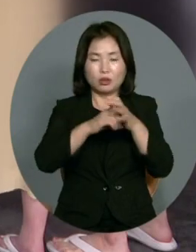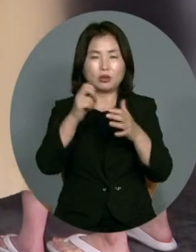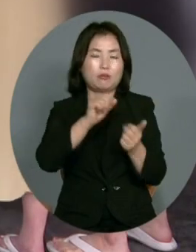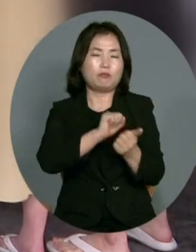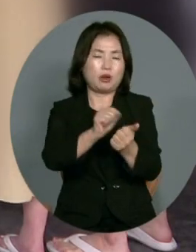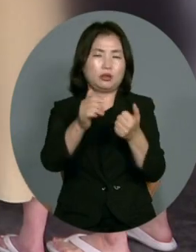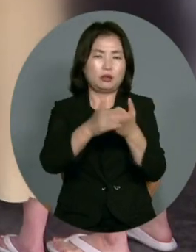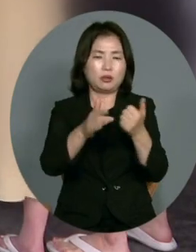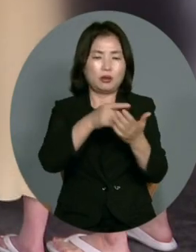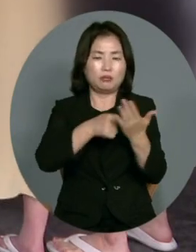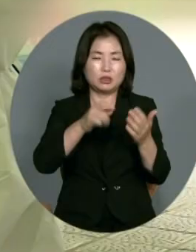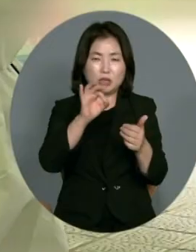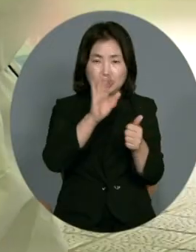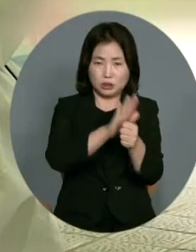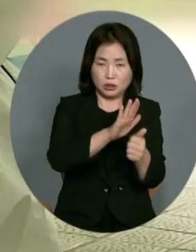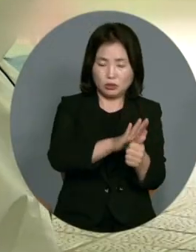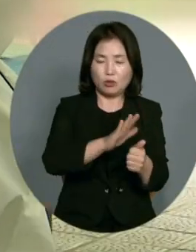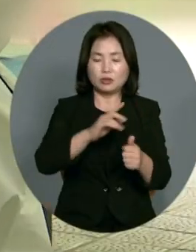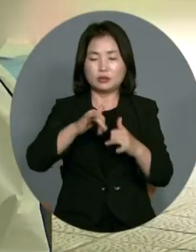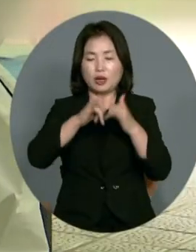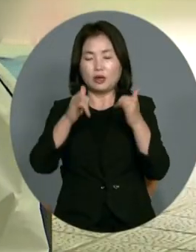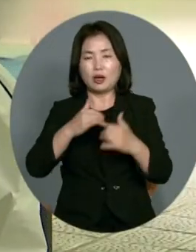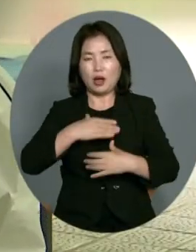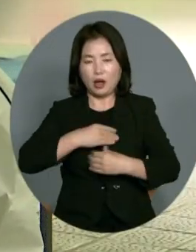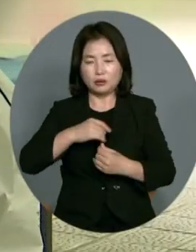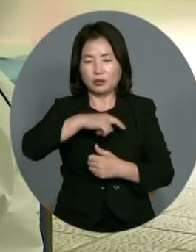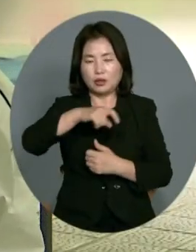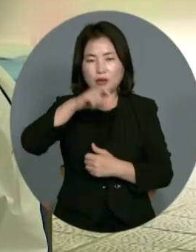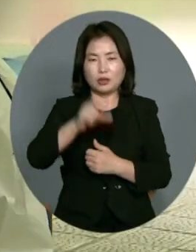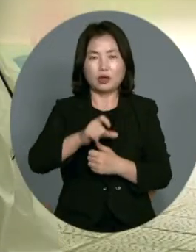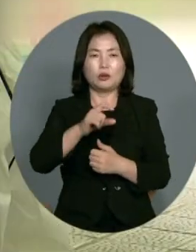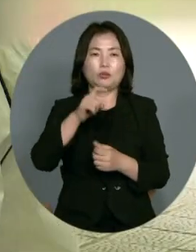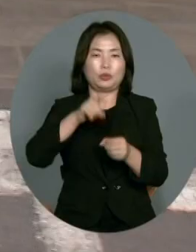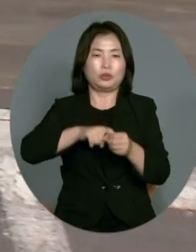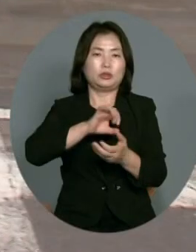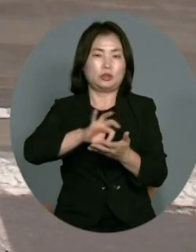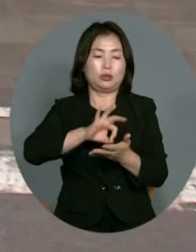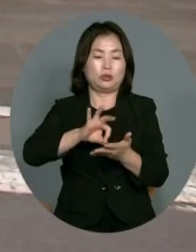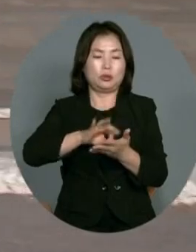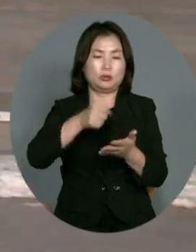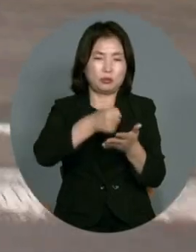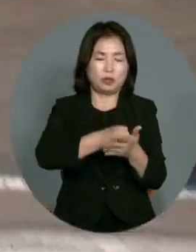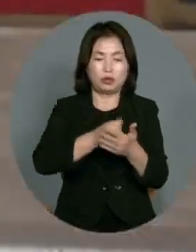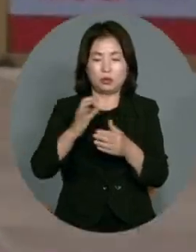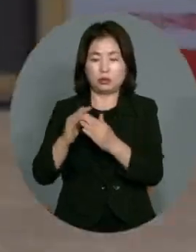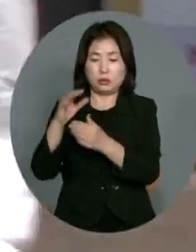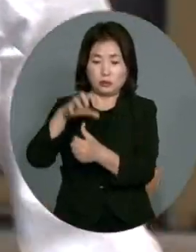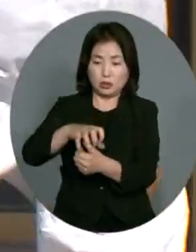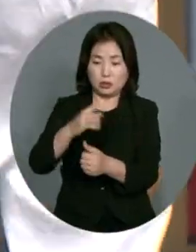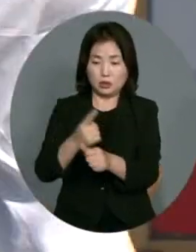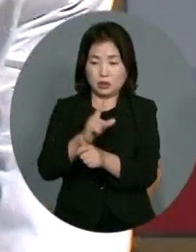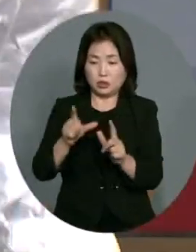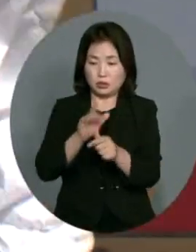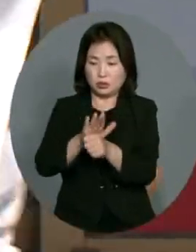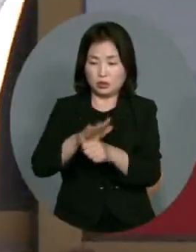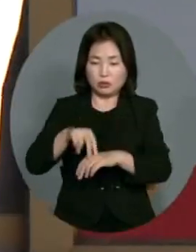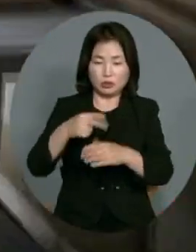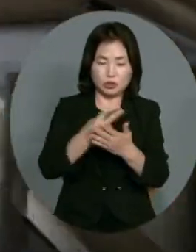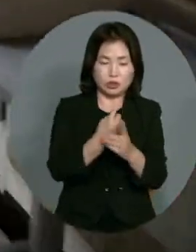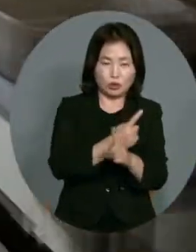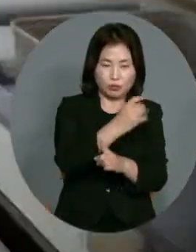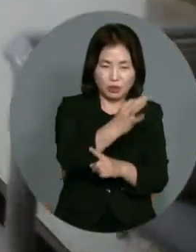재확산에 따른 피해 지원과 사회 안전망 강화를 위해 쓰는 돈입니다. 격리자 생활비 지원과 입원